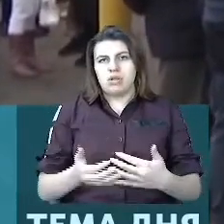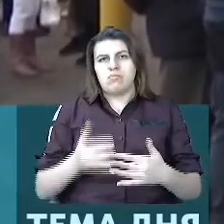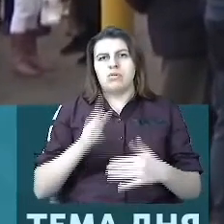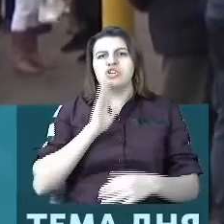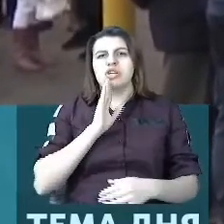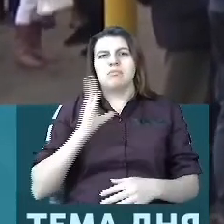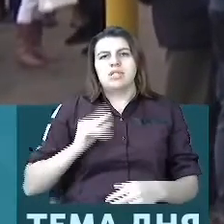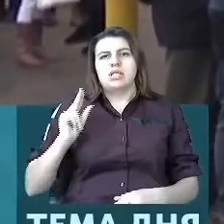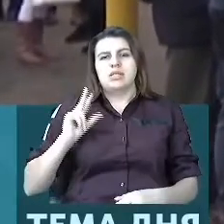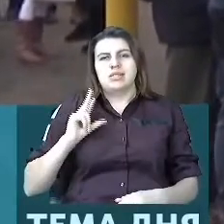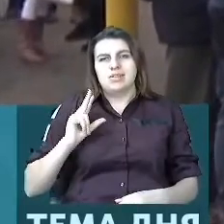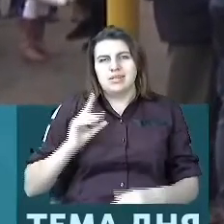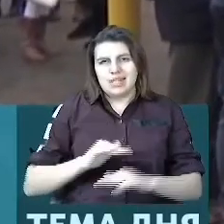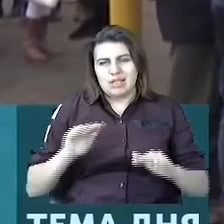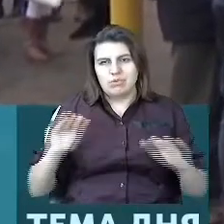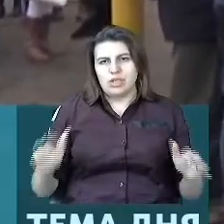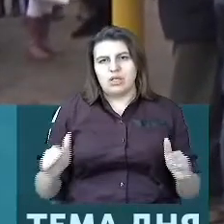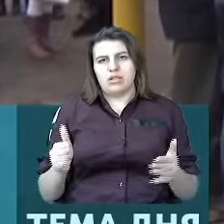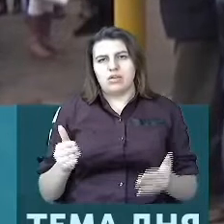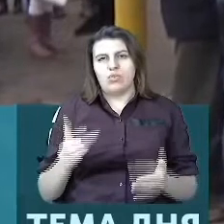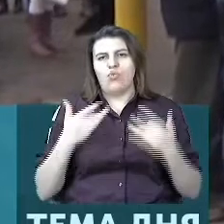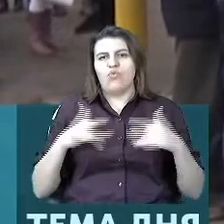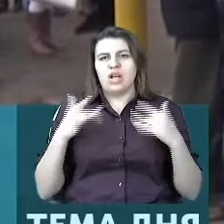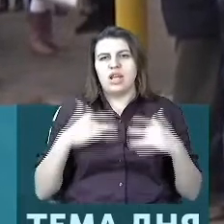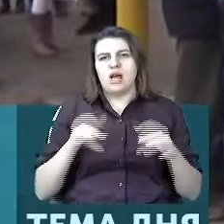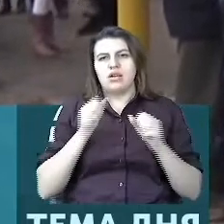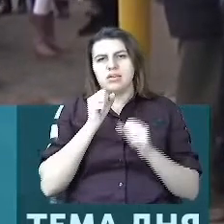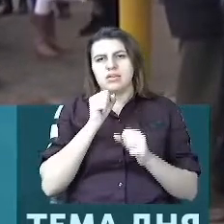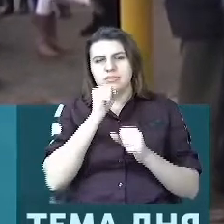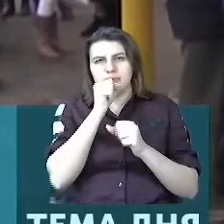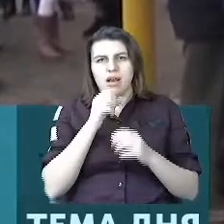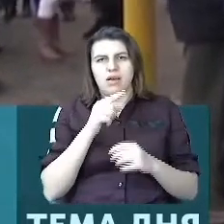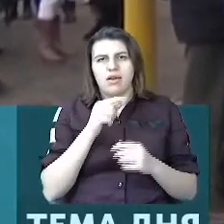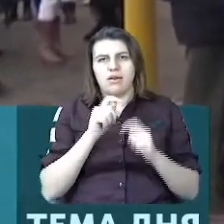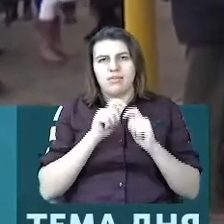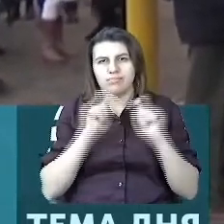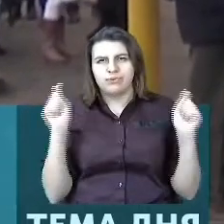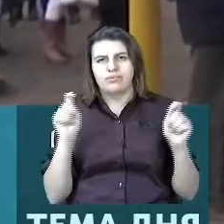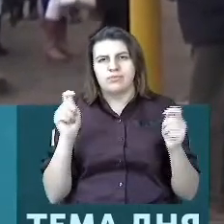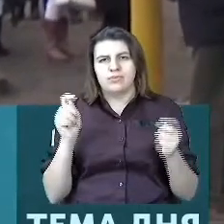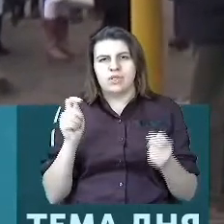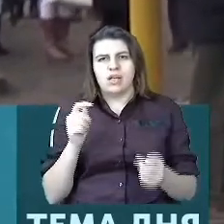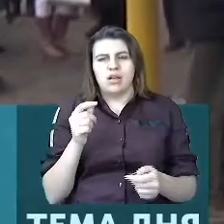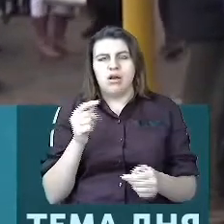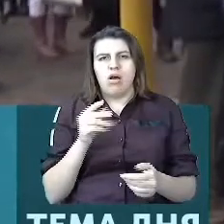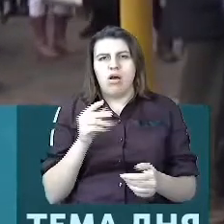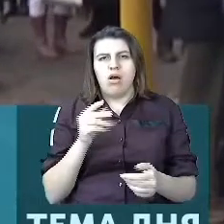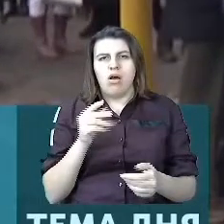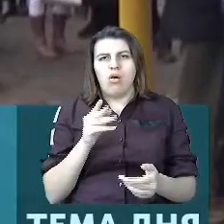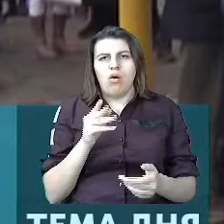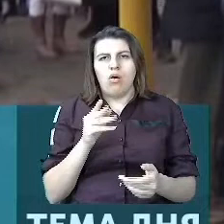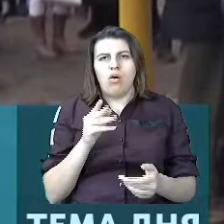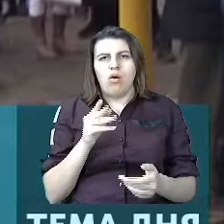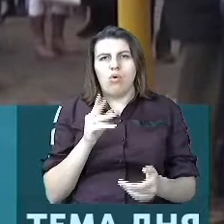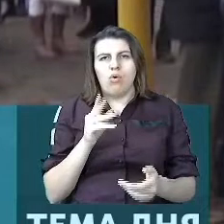утрату доверия, за разглашение коммерческой тайны. Уменьшается количество оплаты за сверхурочные в 5 раз. И есть